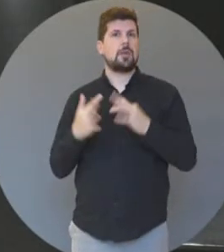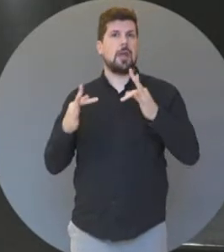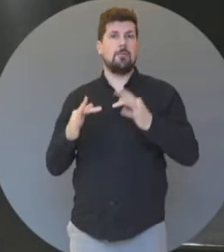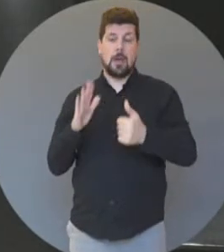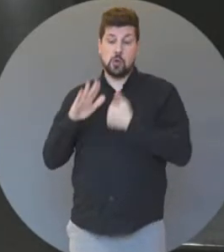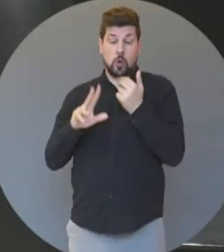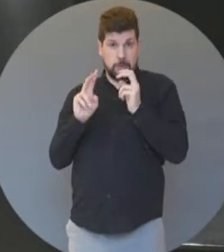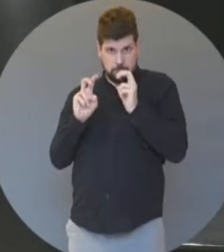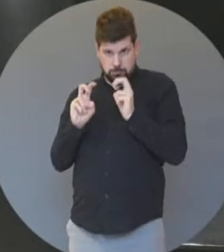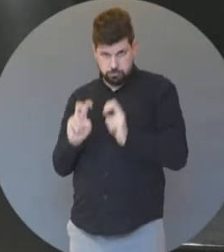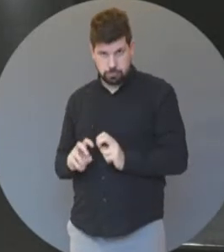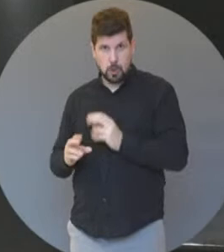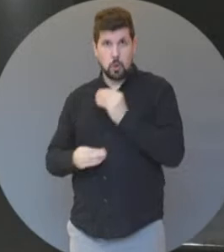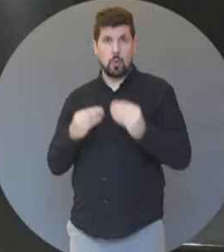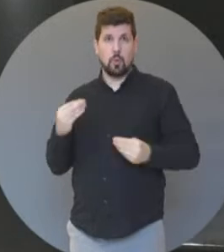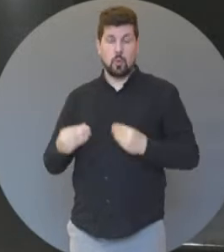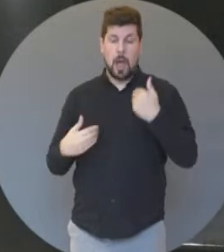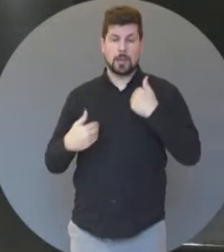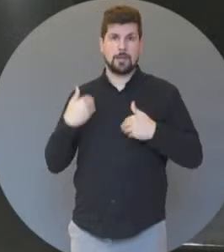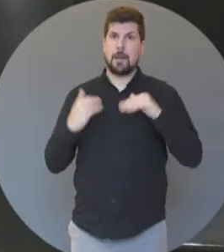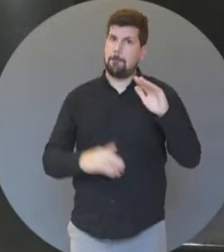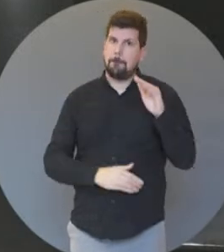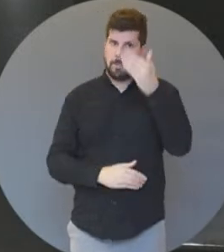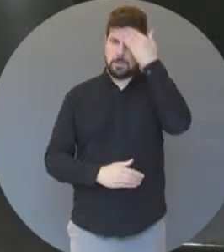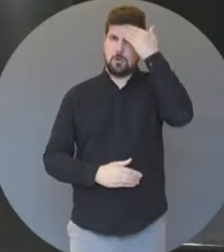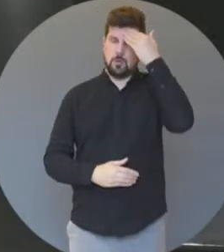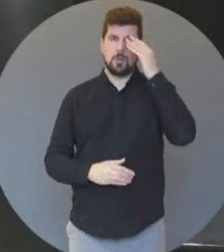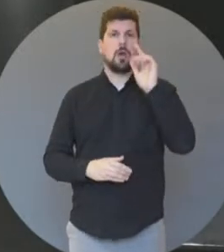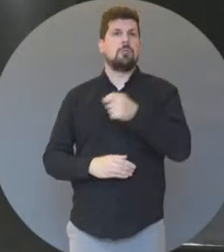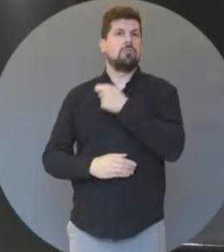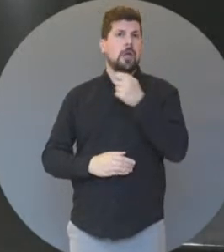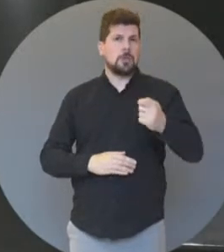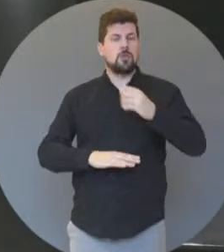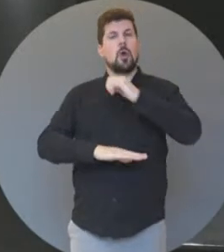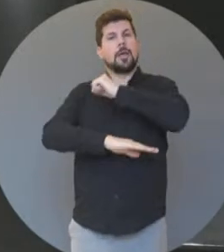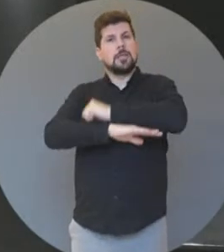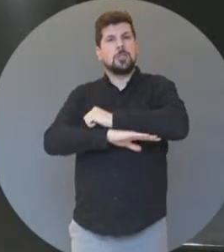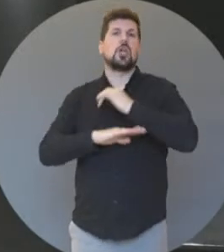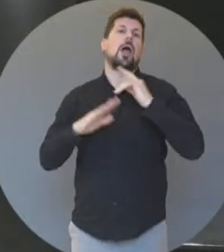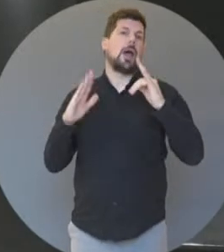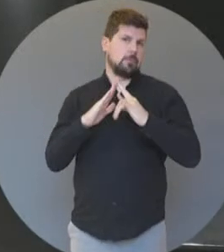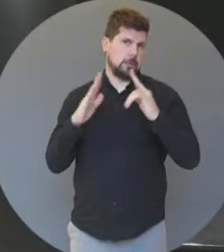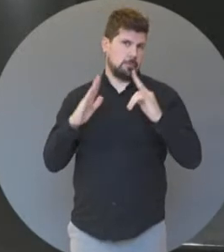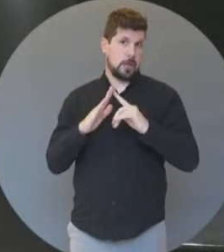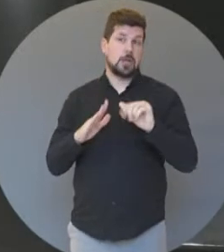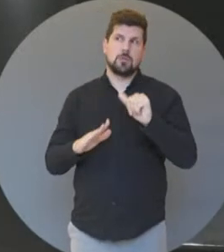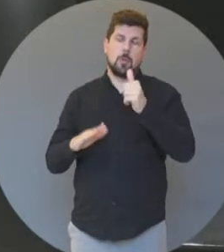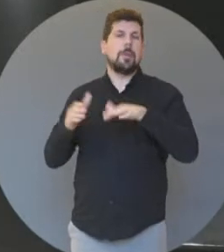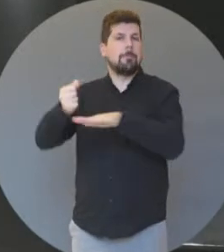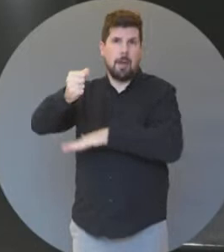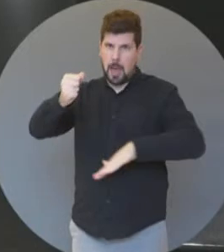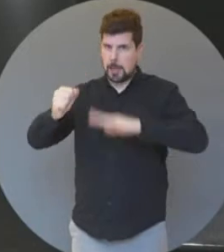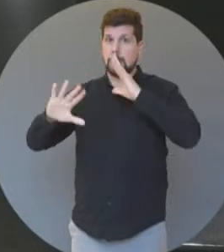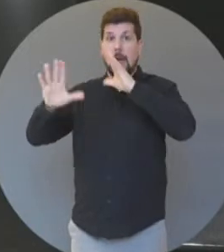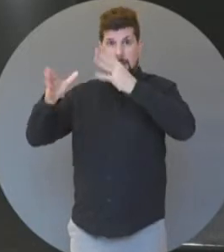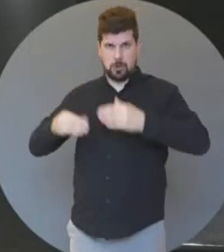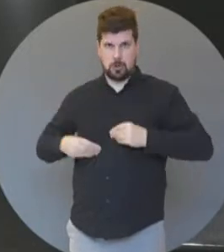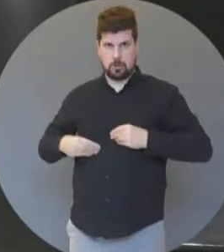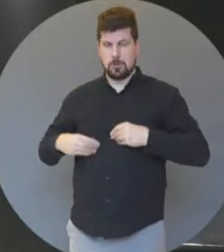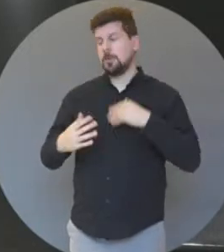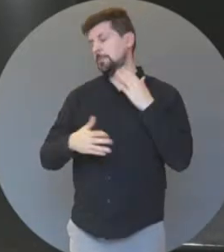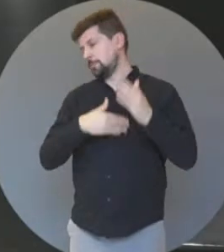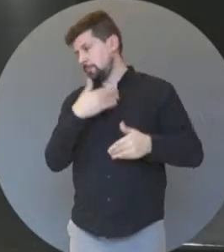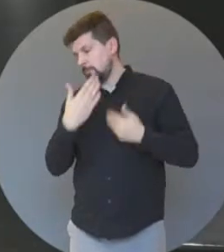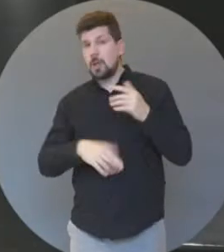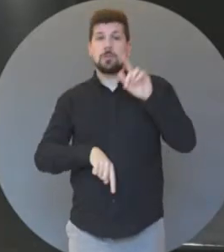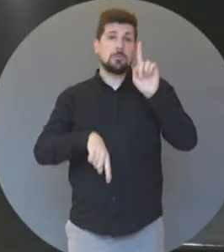sur la prise en compte du handicap donc avec un guichet évidemment MDPH dans ce premier niveau d'accueil puis après en fonction